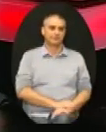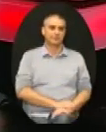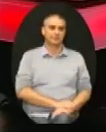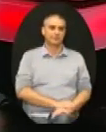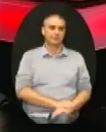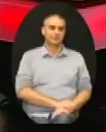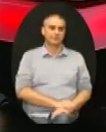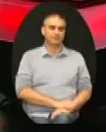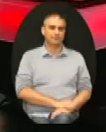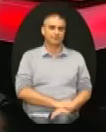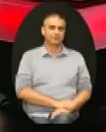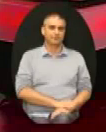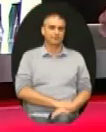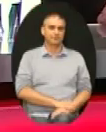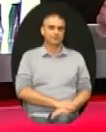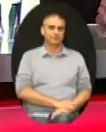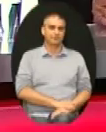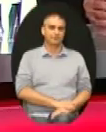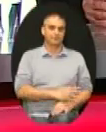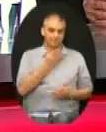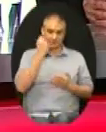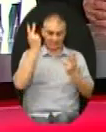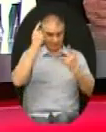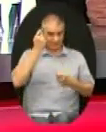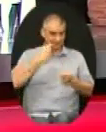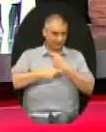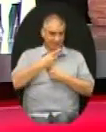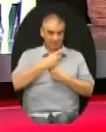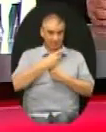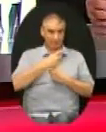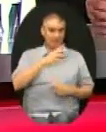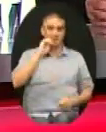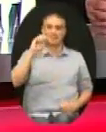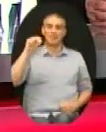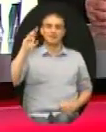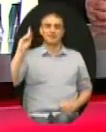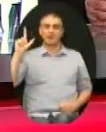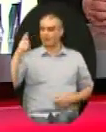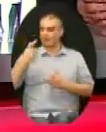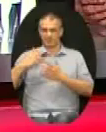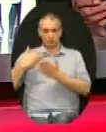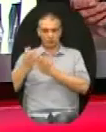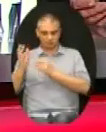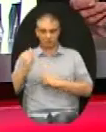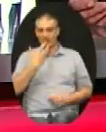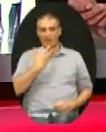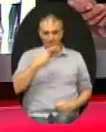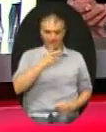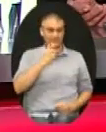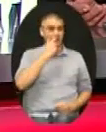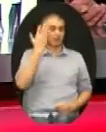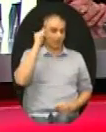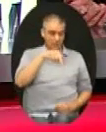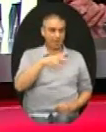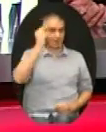חבר הכנסת מוזס, איפה הייתם? הרי נחתמה העסקה הזאת בין מנדלבליט ובין הרבנים, וגם אריה דרעי היה